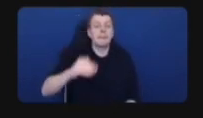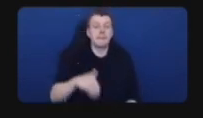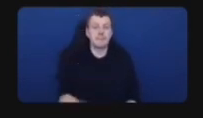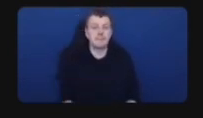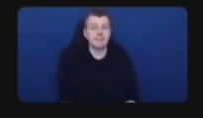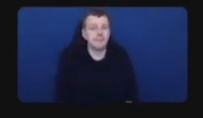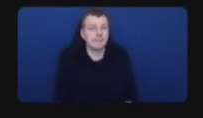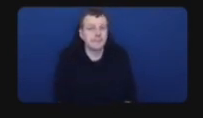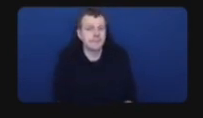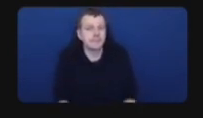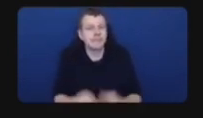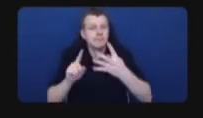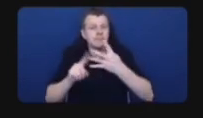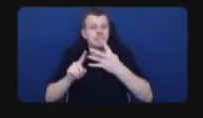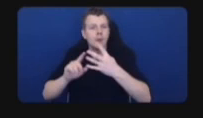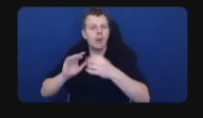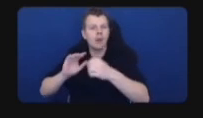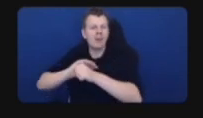新冠疫苗的成分的药的成分当中是没有依据的。